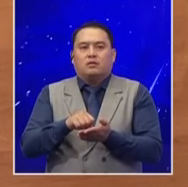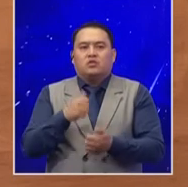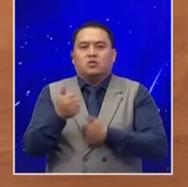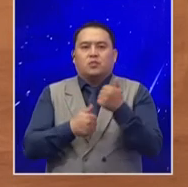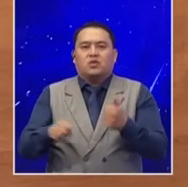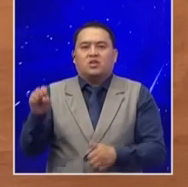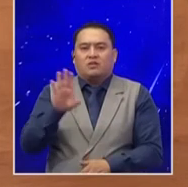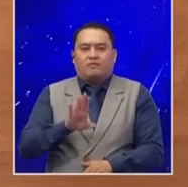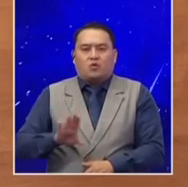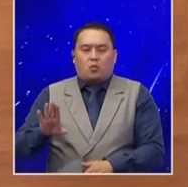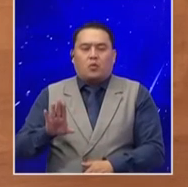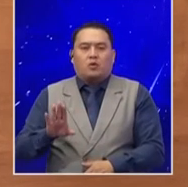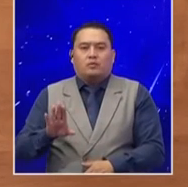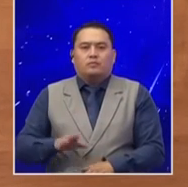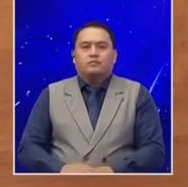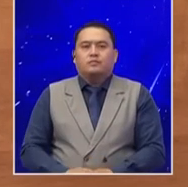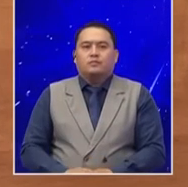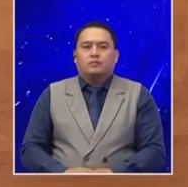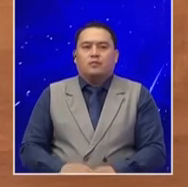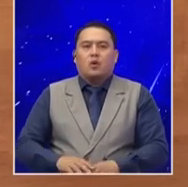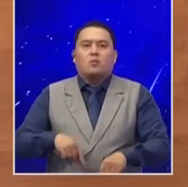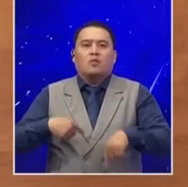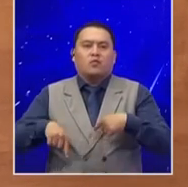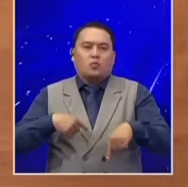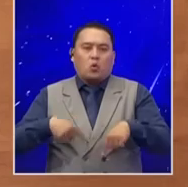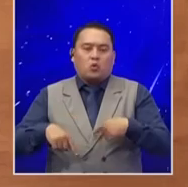чемпионат Европы, Евролига по пляжному футболу.